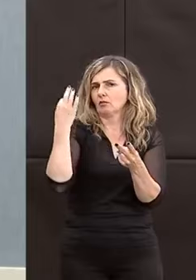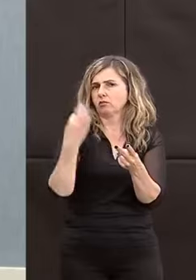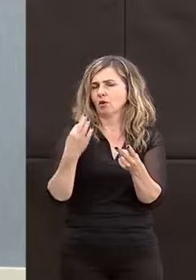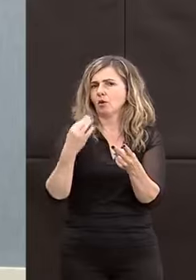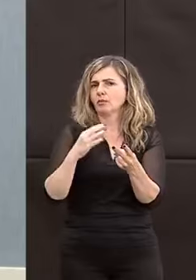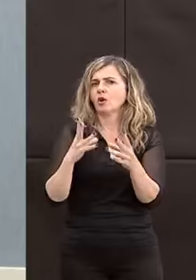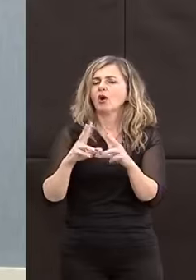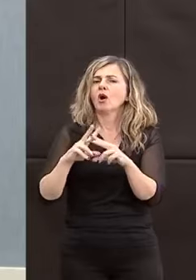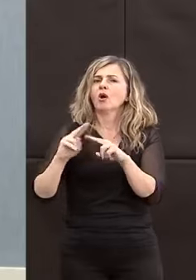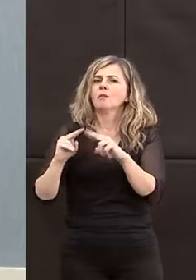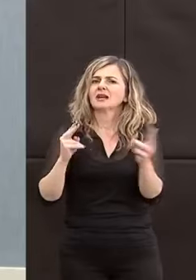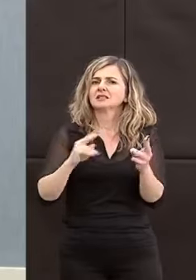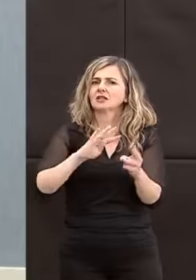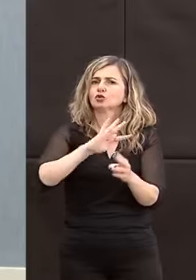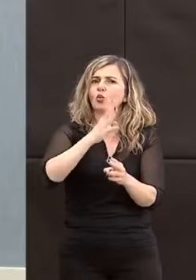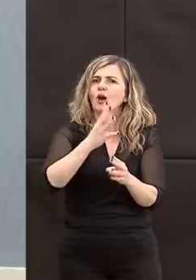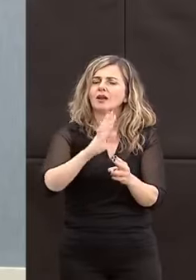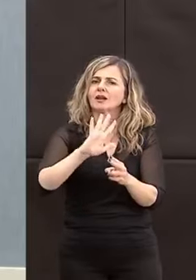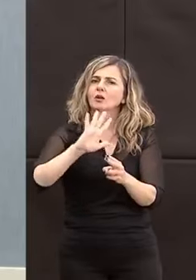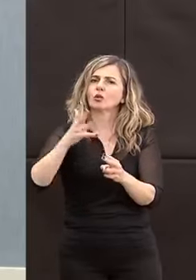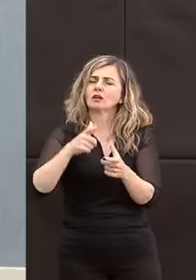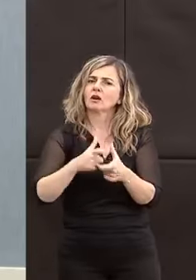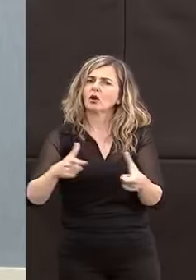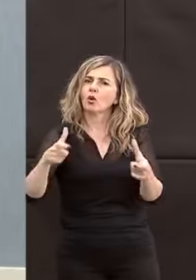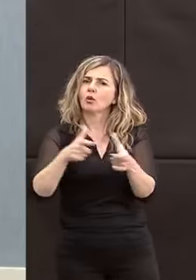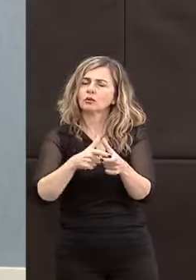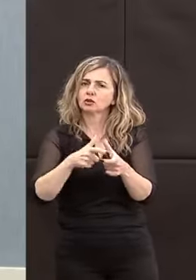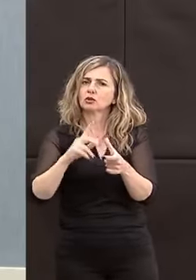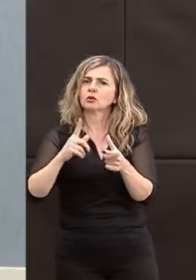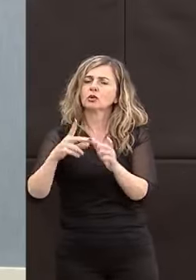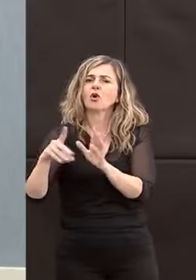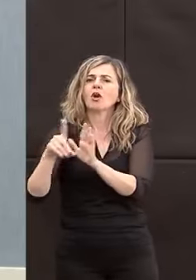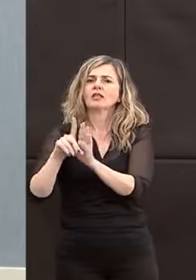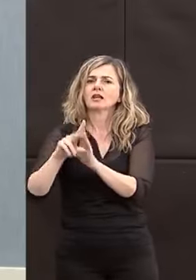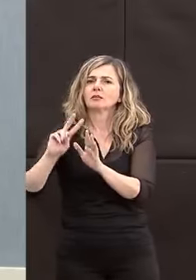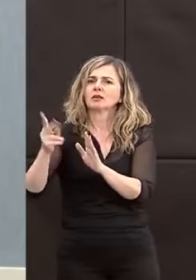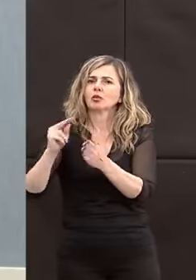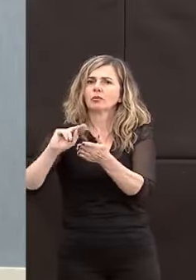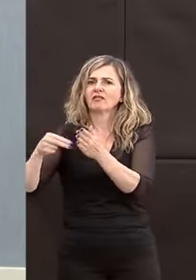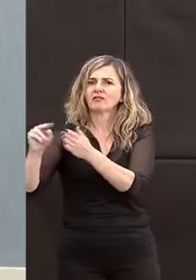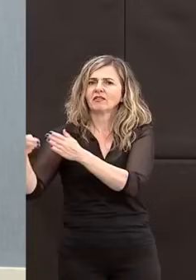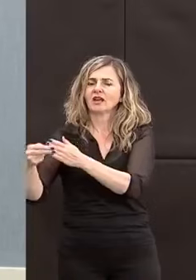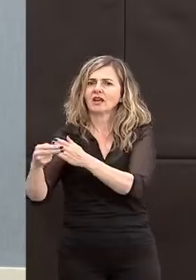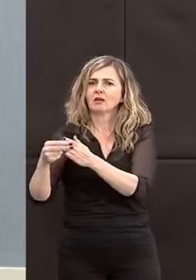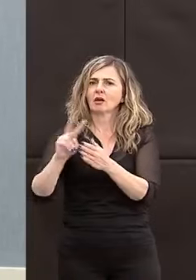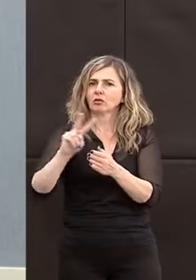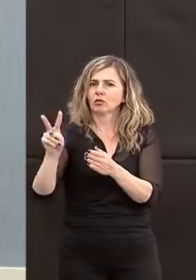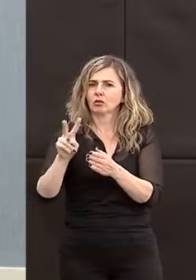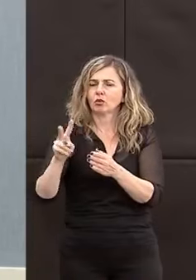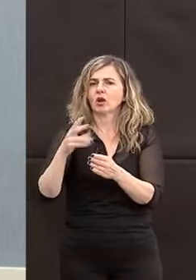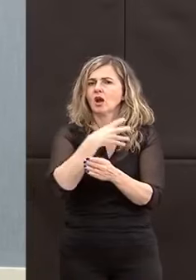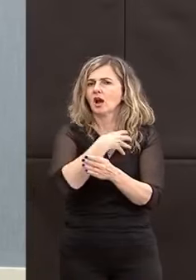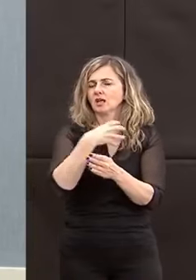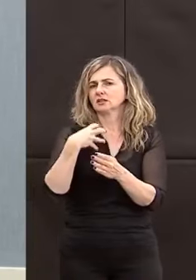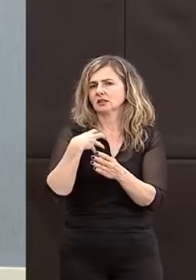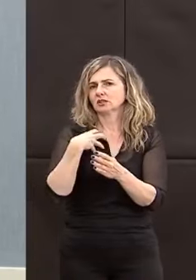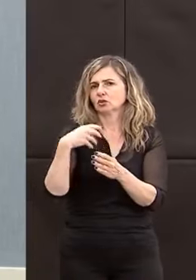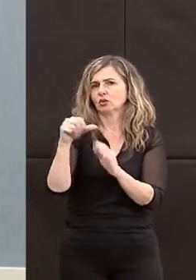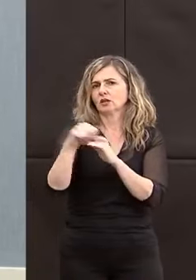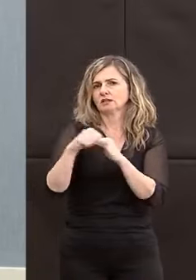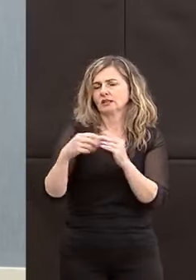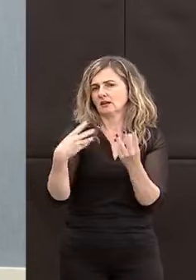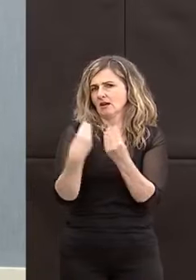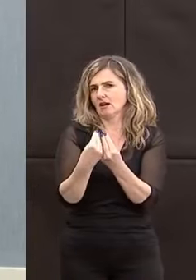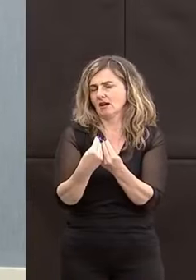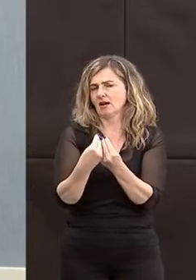in quarta in quinta commissione e una delibera portata a doppia firma dall assessore anche con l'assessore segnana farà sì